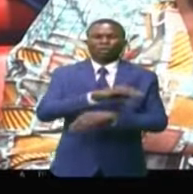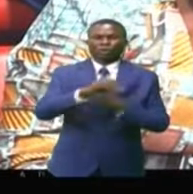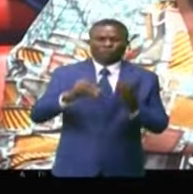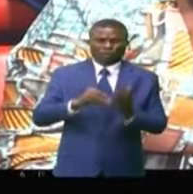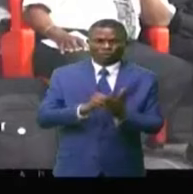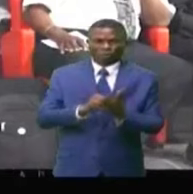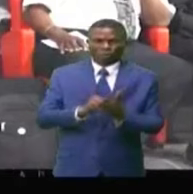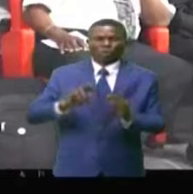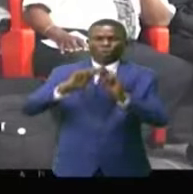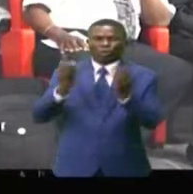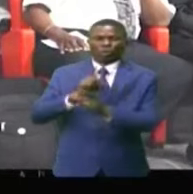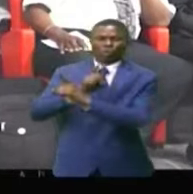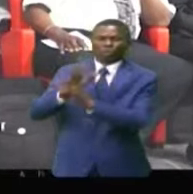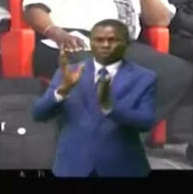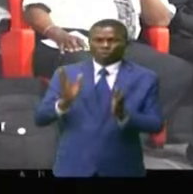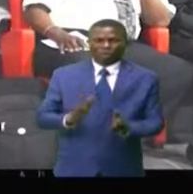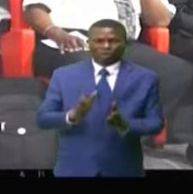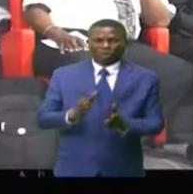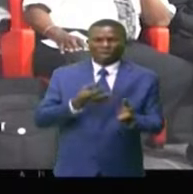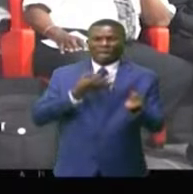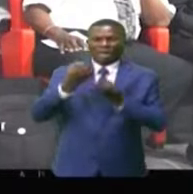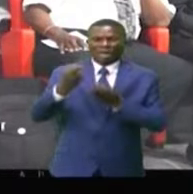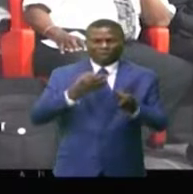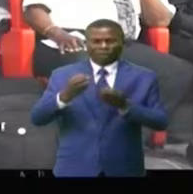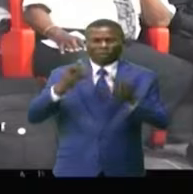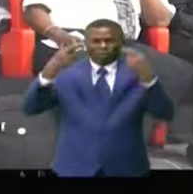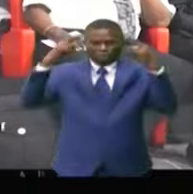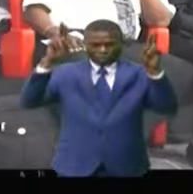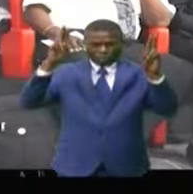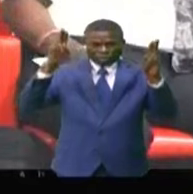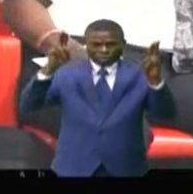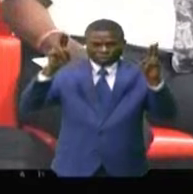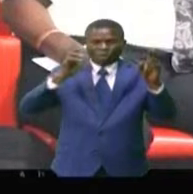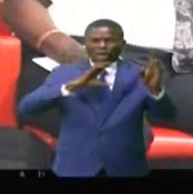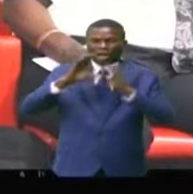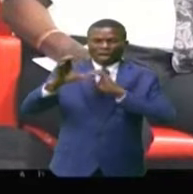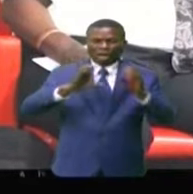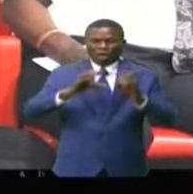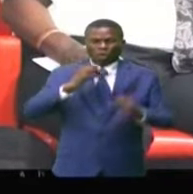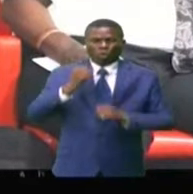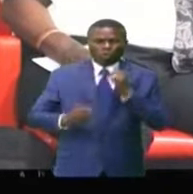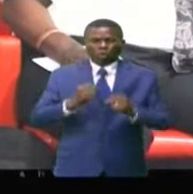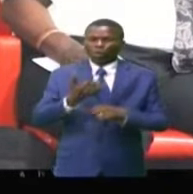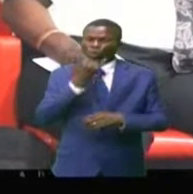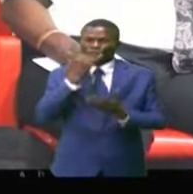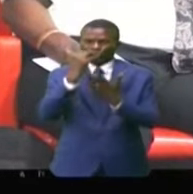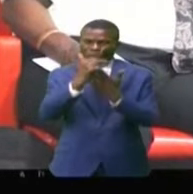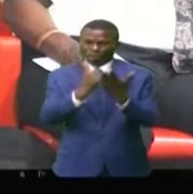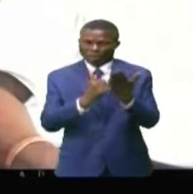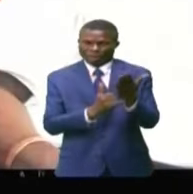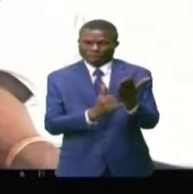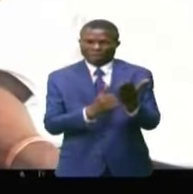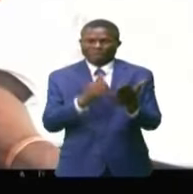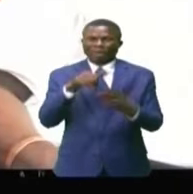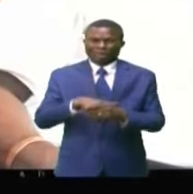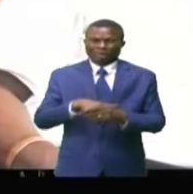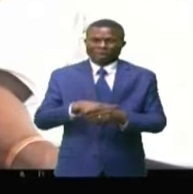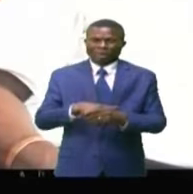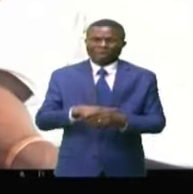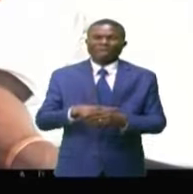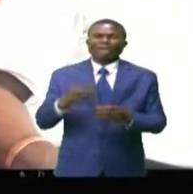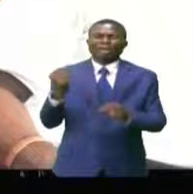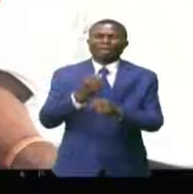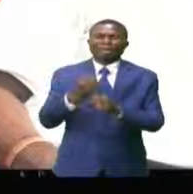délégués syndicaux. Il a partagé sa fougue des réussites et communiqué les forces et faiblesses identifiées dans la marche de